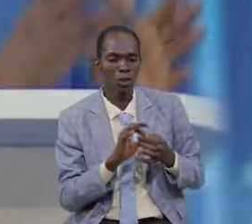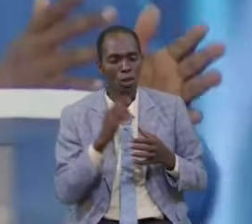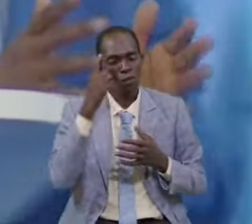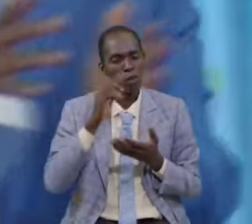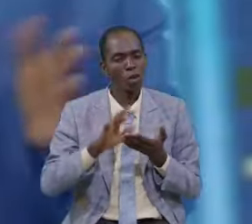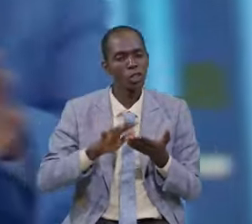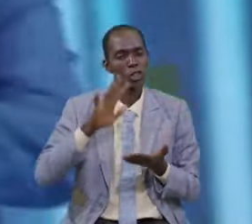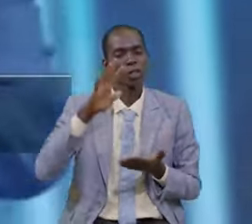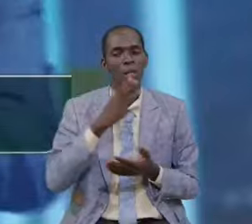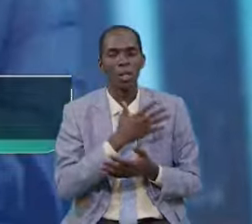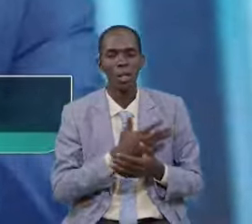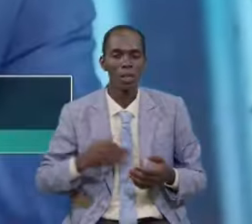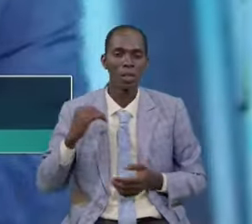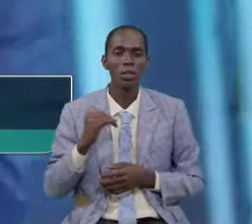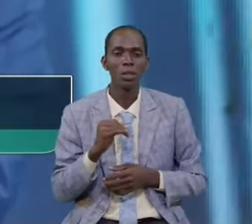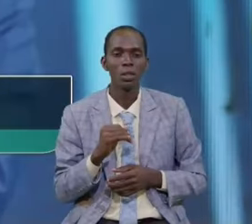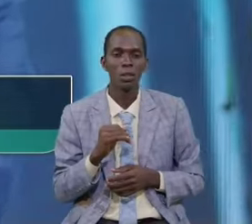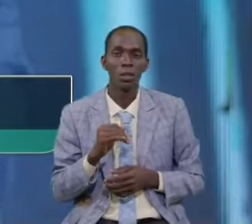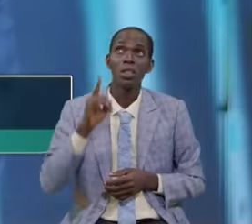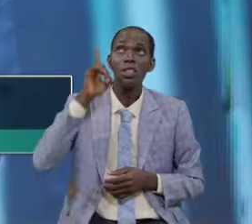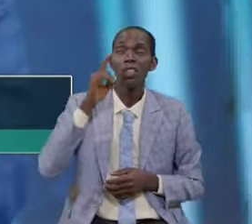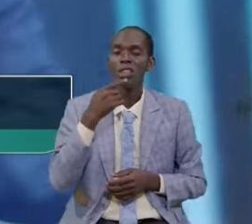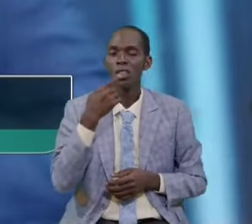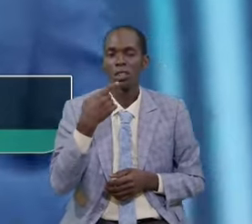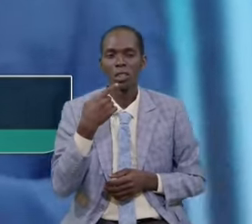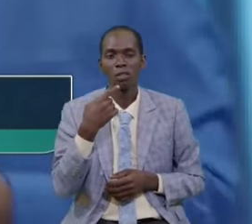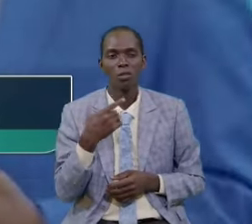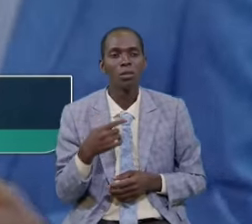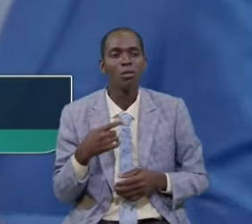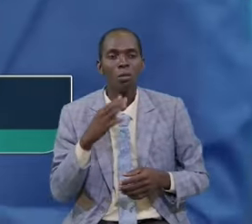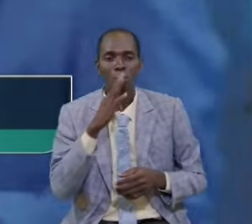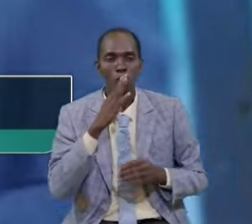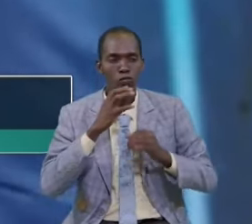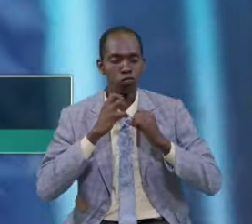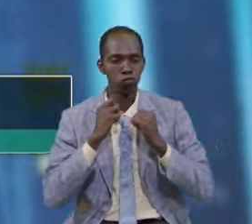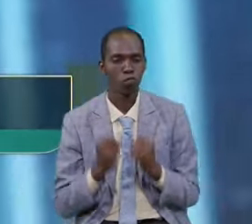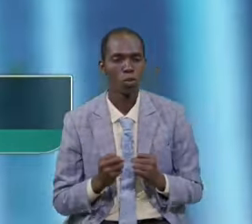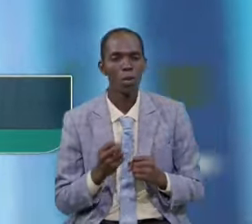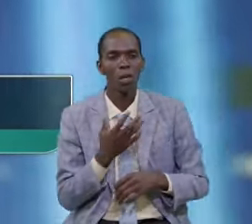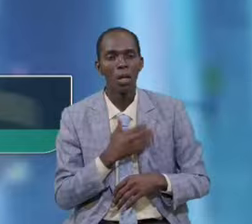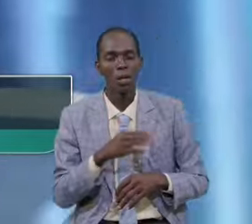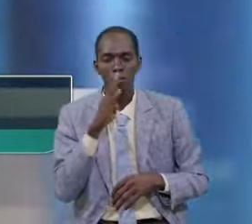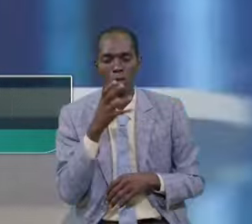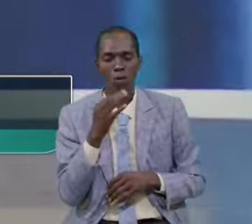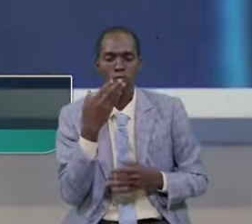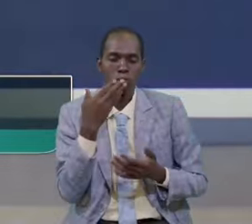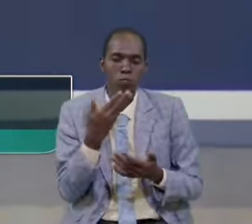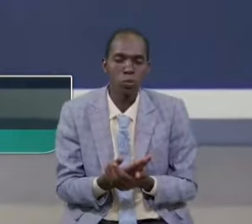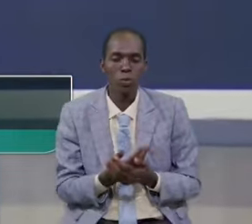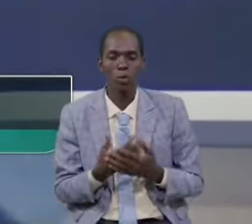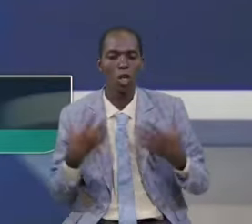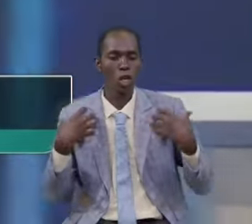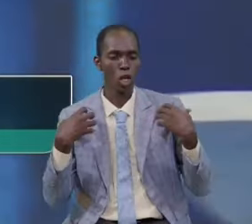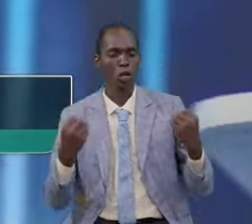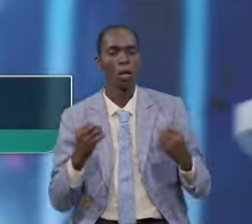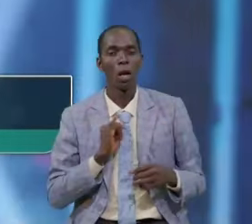dit, fortifie-toi et prends courage. Vous savez, si nous voulons être, je sais que nous le serons, je